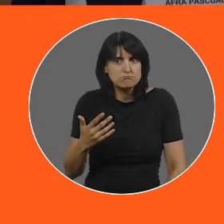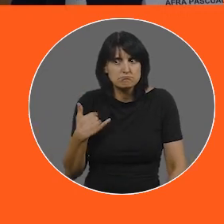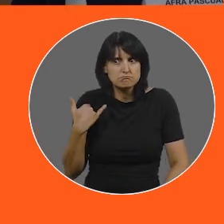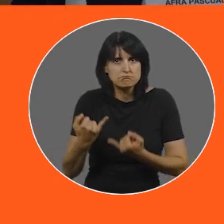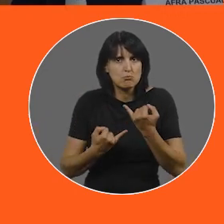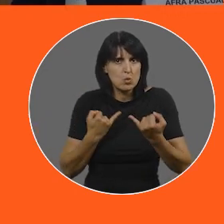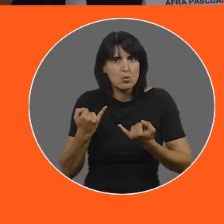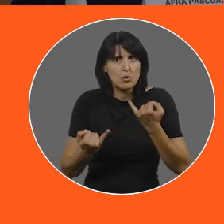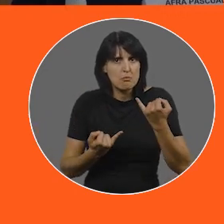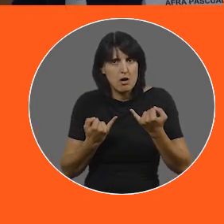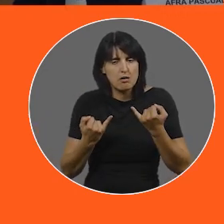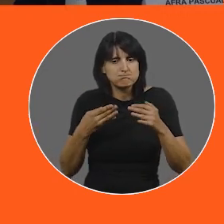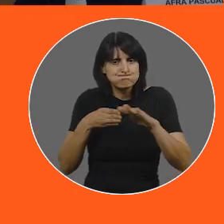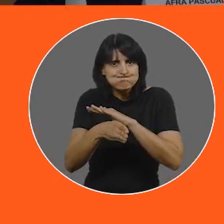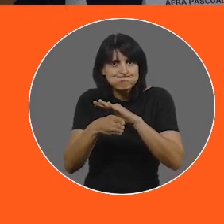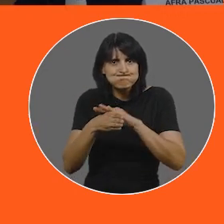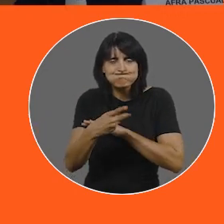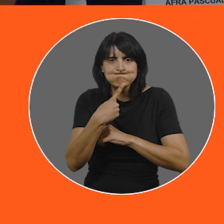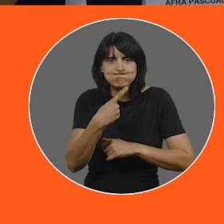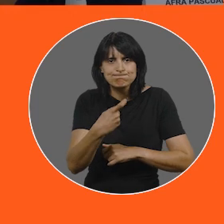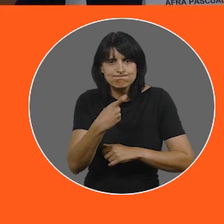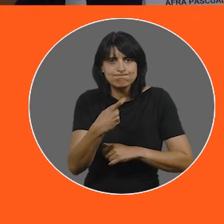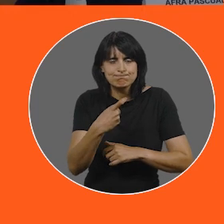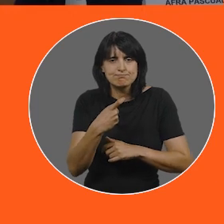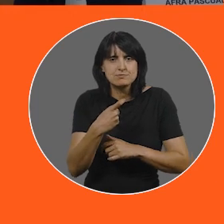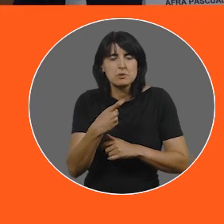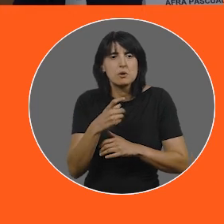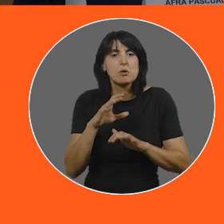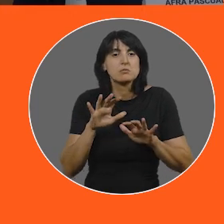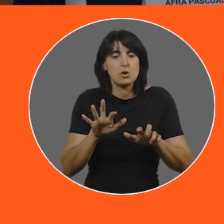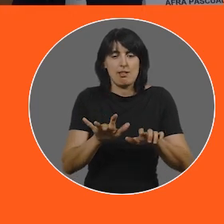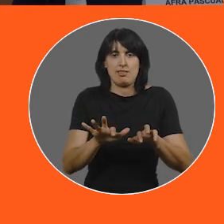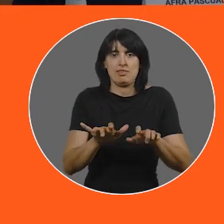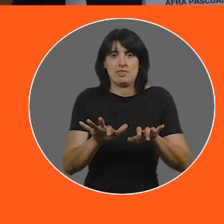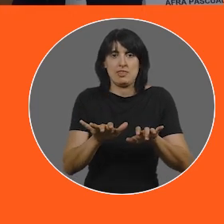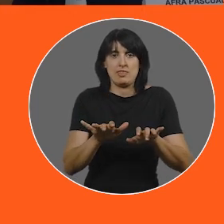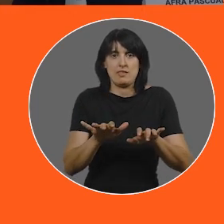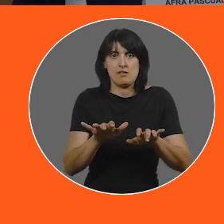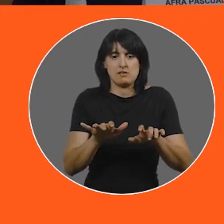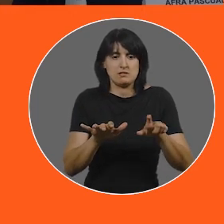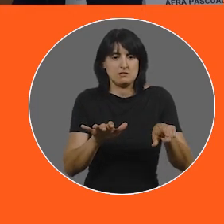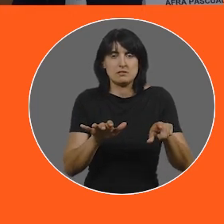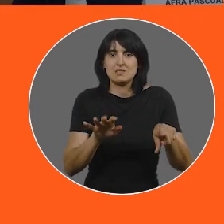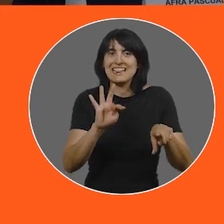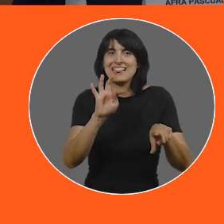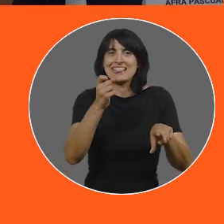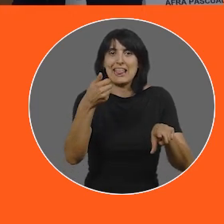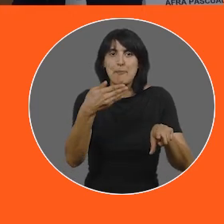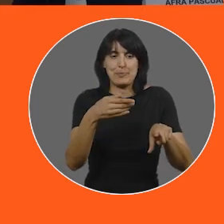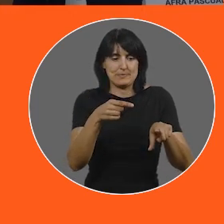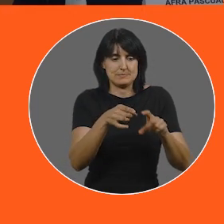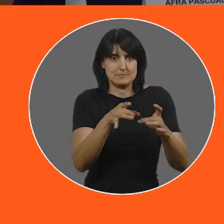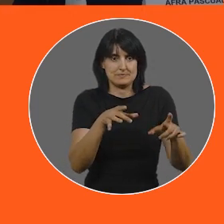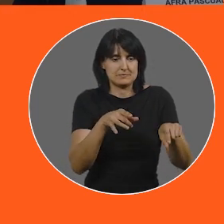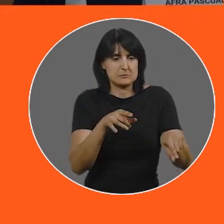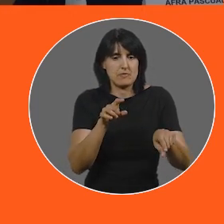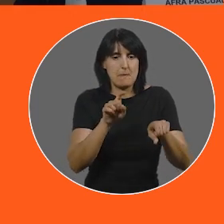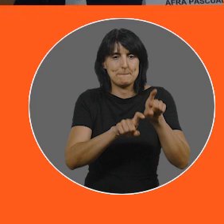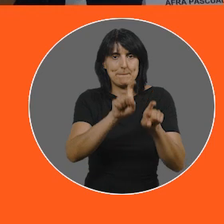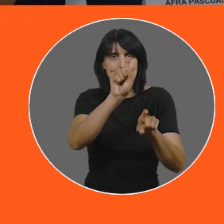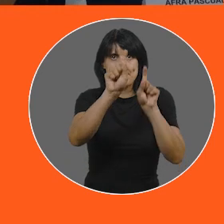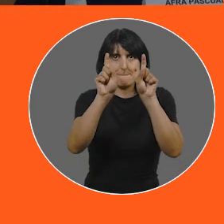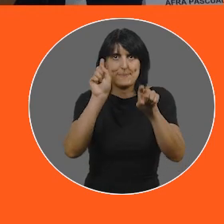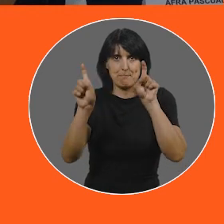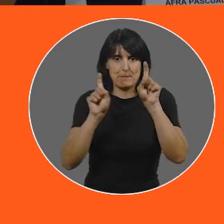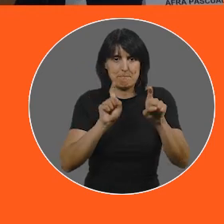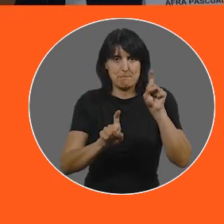me dificulta una mica l'accés, però des del teclat puc utilitzar la tecla de tabulador que em permet